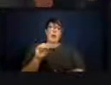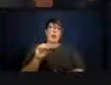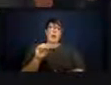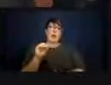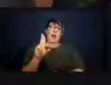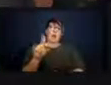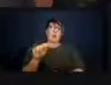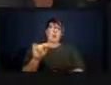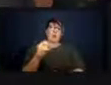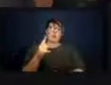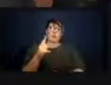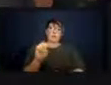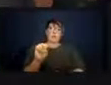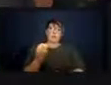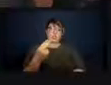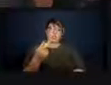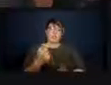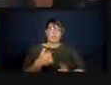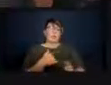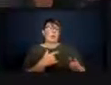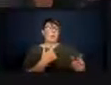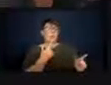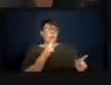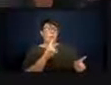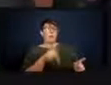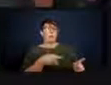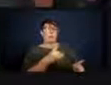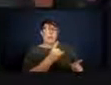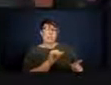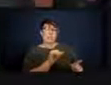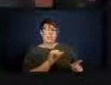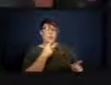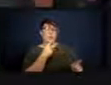أو الماجنت إن صح القول،